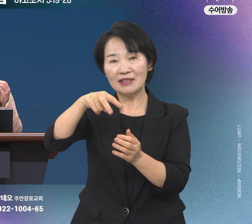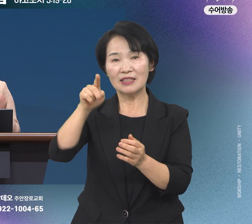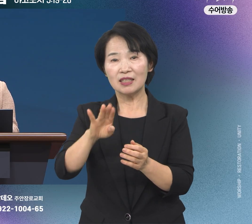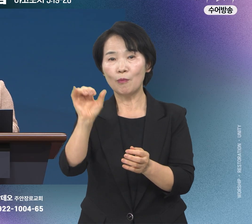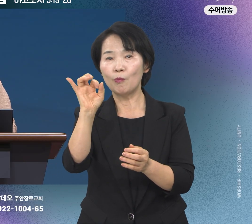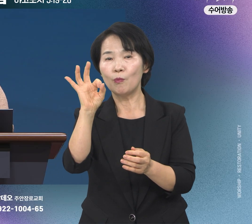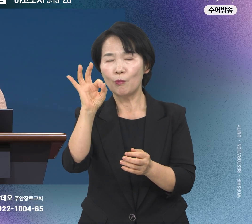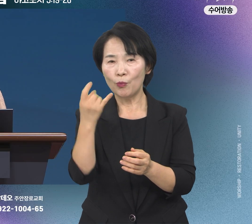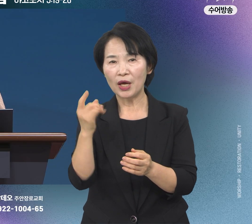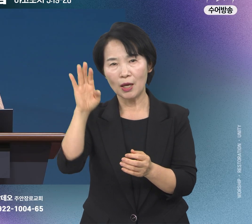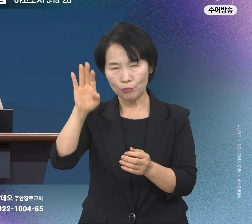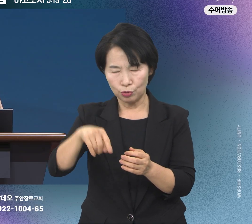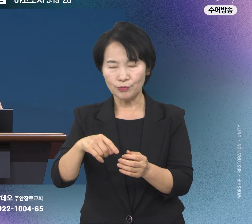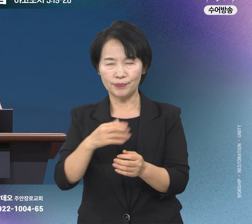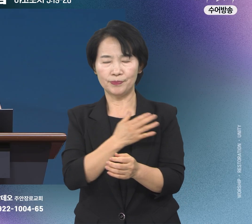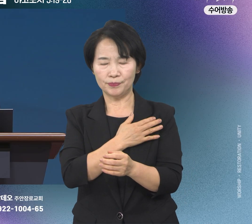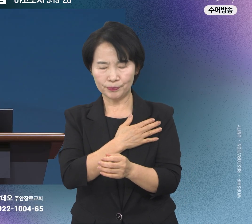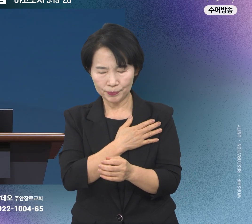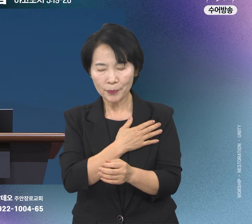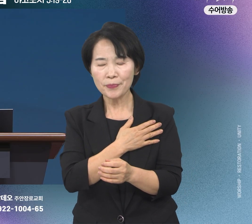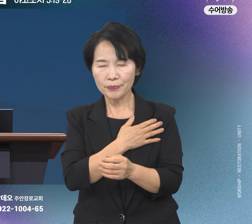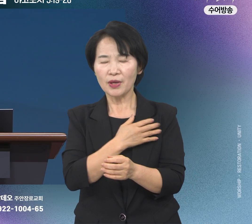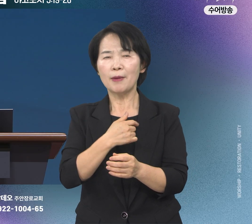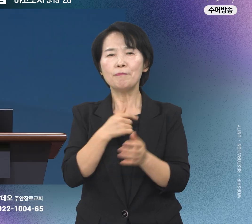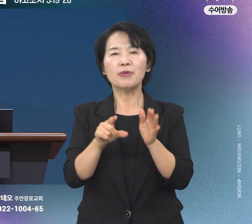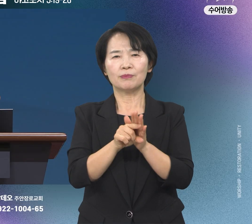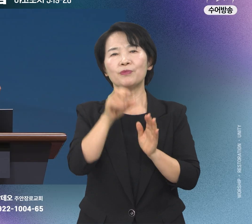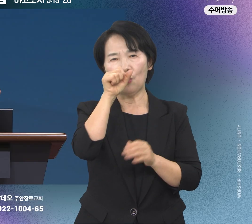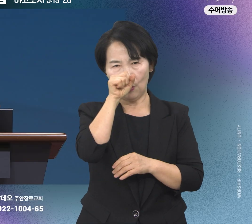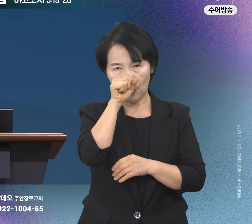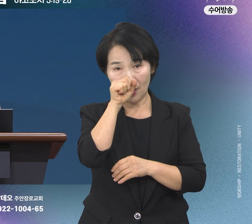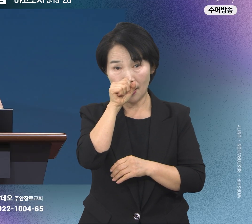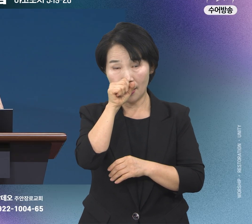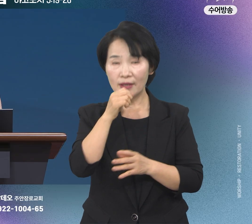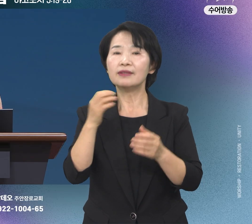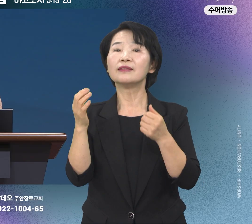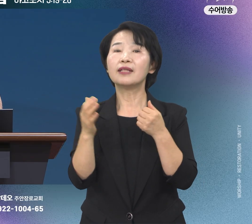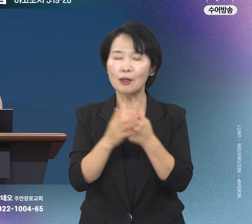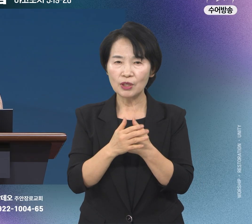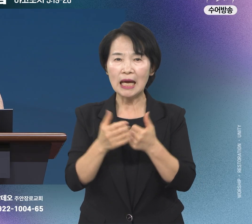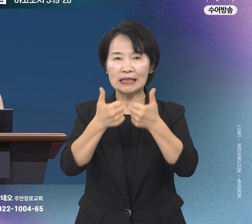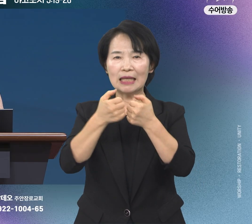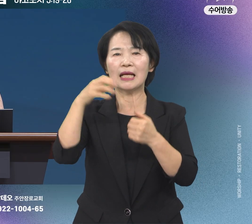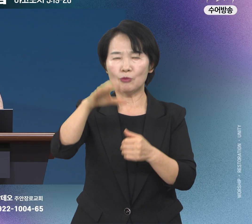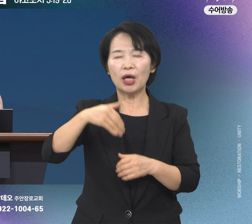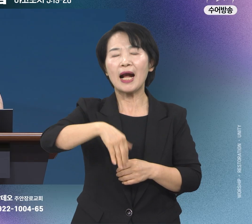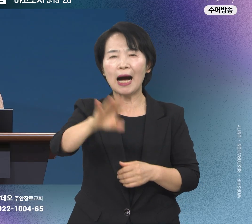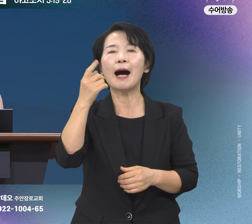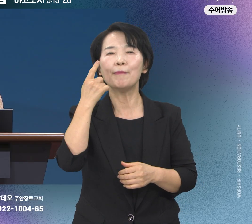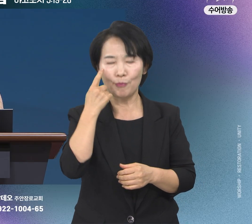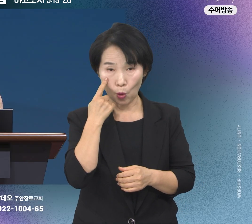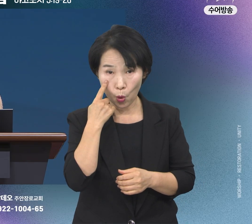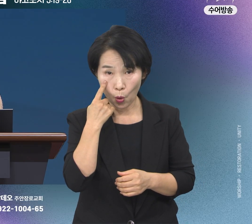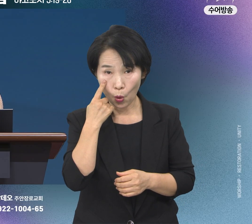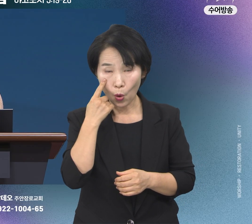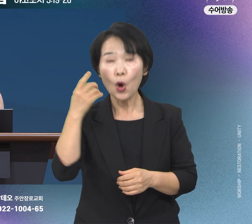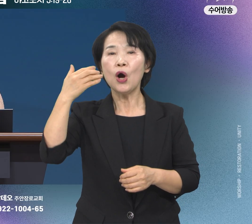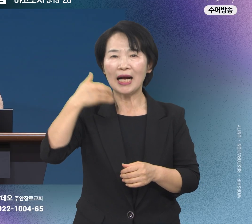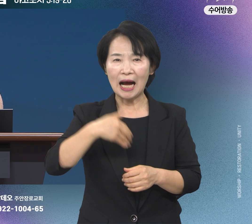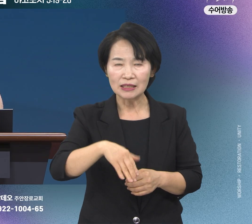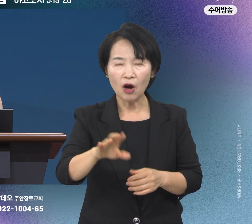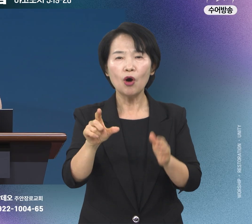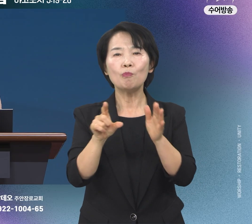건넵니다. 소영아, 너가 평상시에 믿음이 너무 좋으니까 상담소에 들어가서 믿음이 깨진